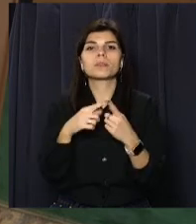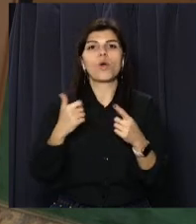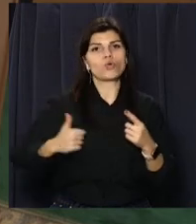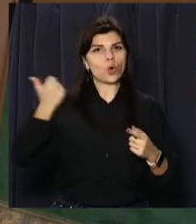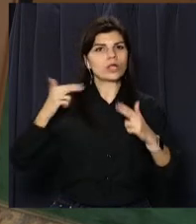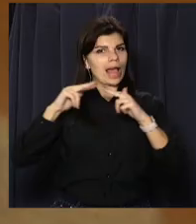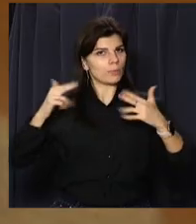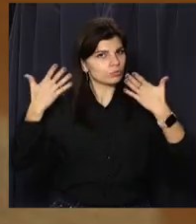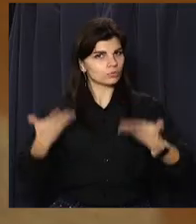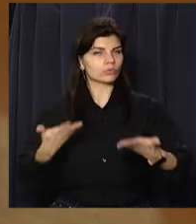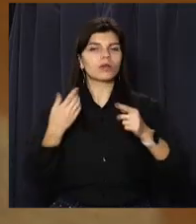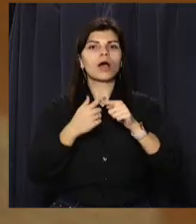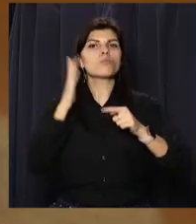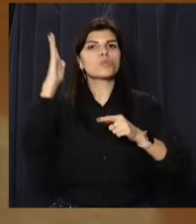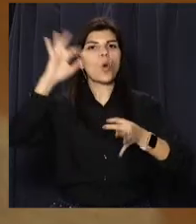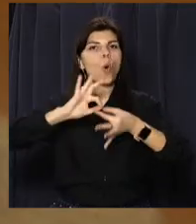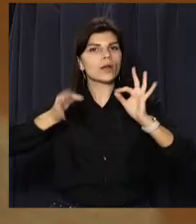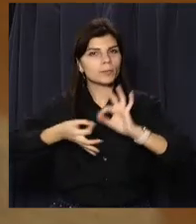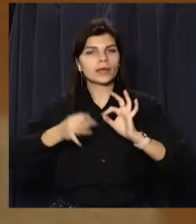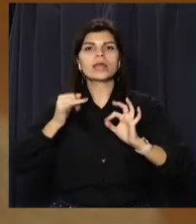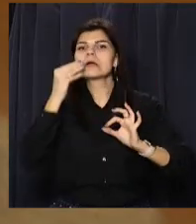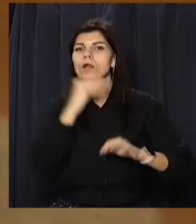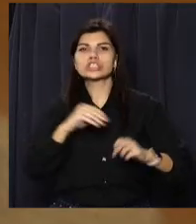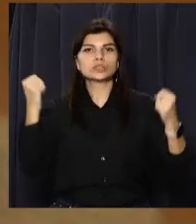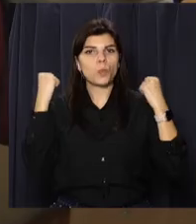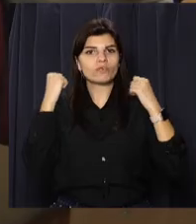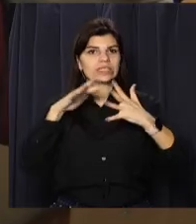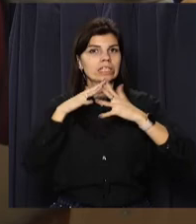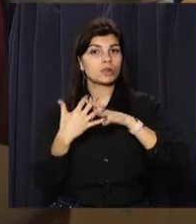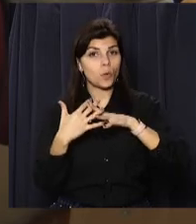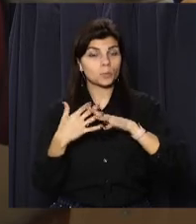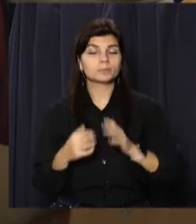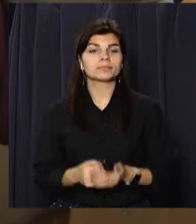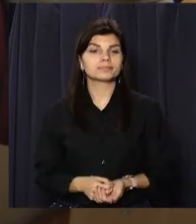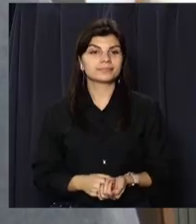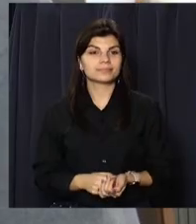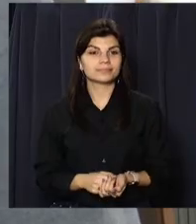«Гордість Дніпропетровщини», «Майбутній олімпієць» та «Краще спортивне село».